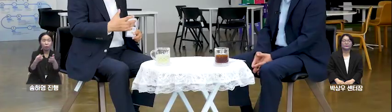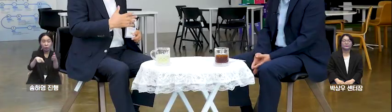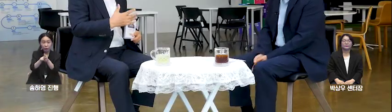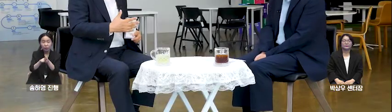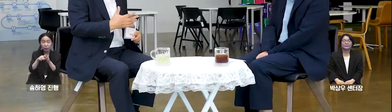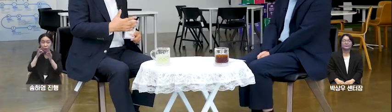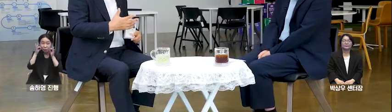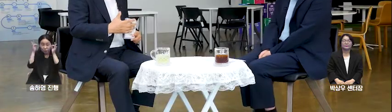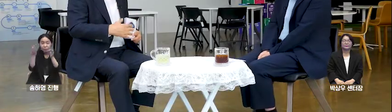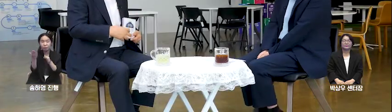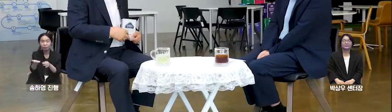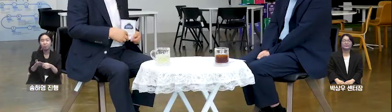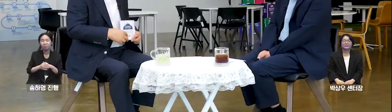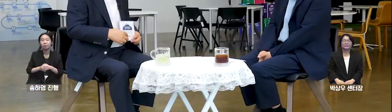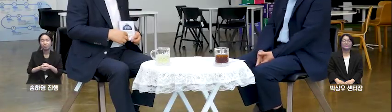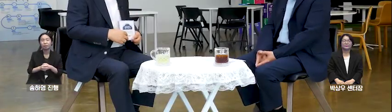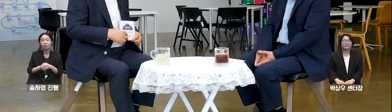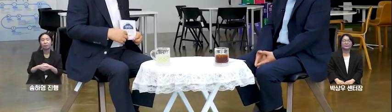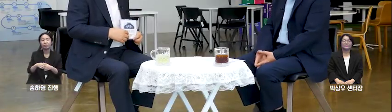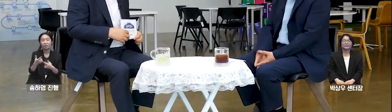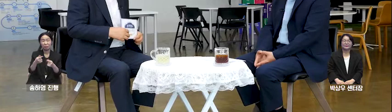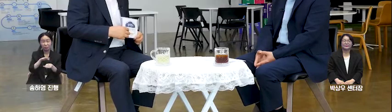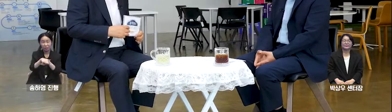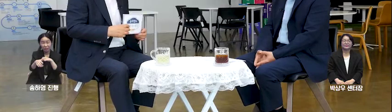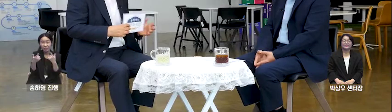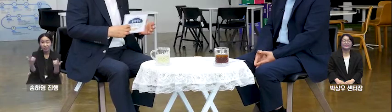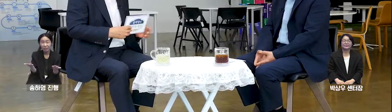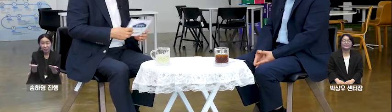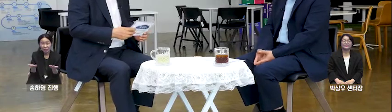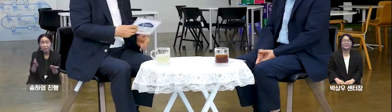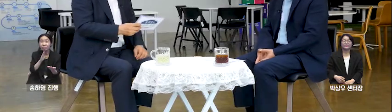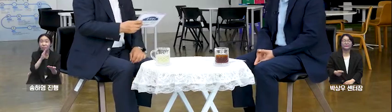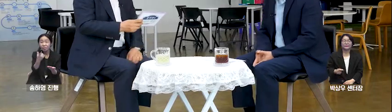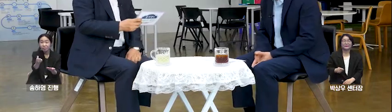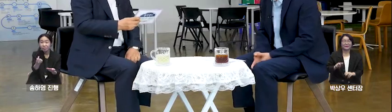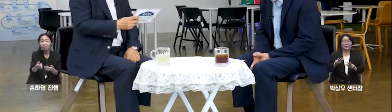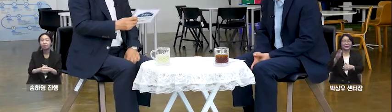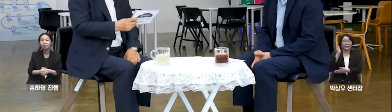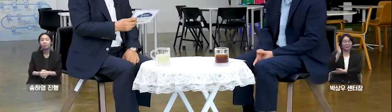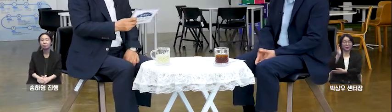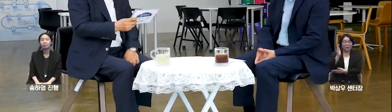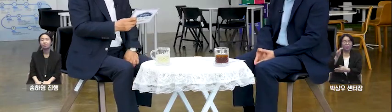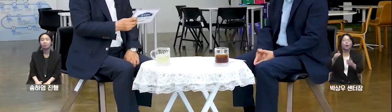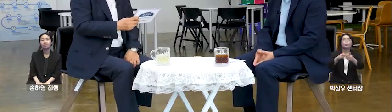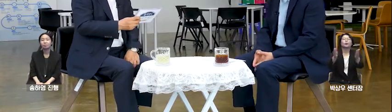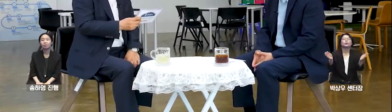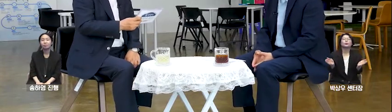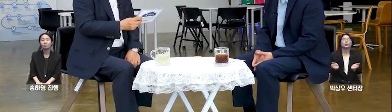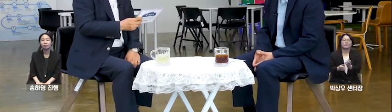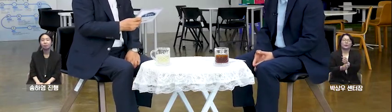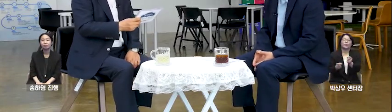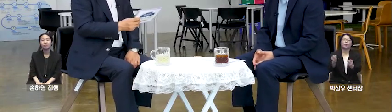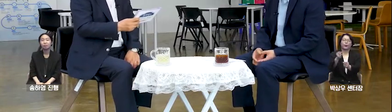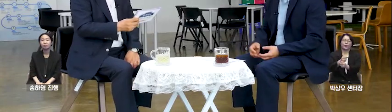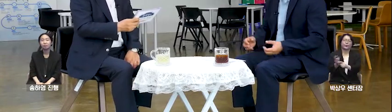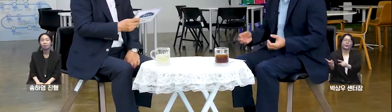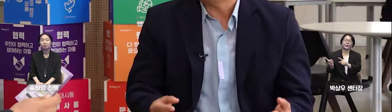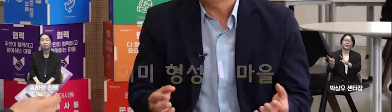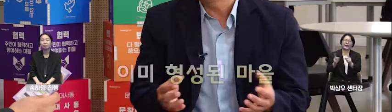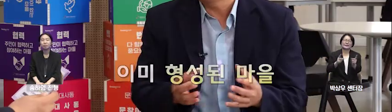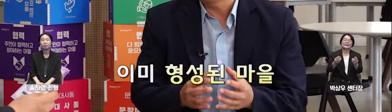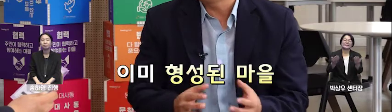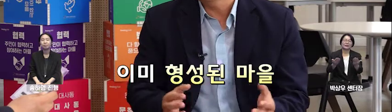그 공동체를 만들려고 하는 그런 일들을 하시는구나. 네, 교수님 말씀 맞습니다. 공동체를 복원하는 일입니다. 이미